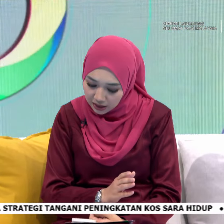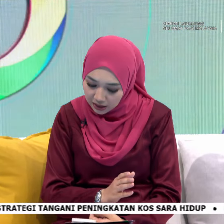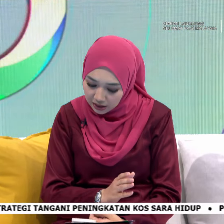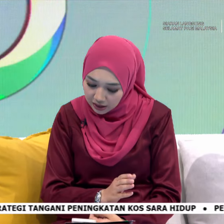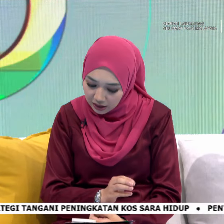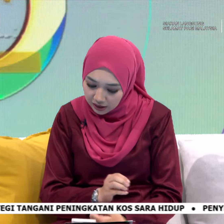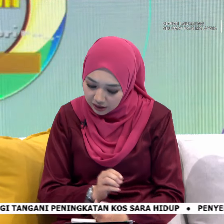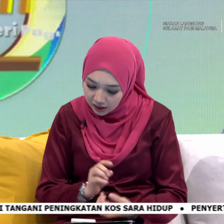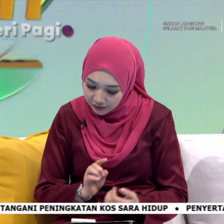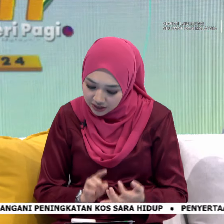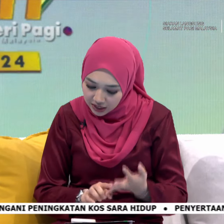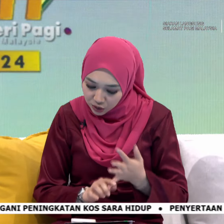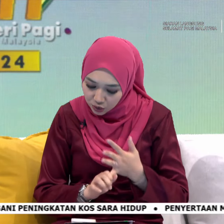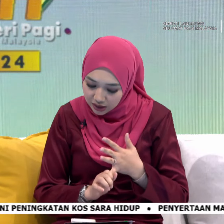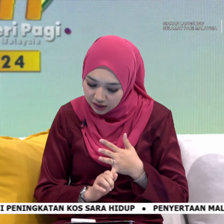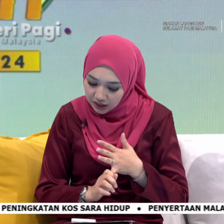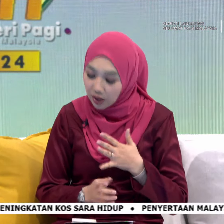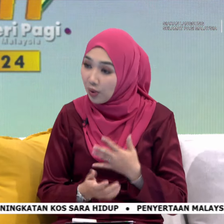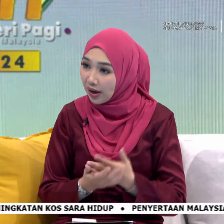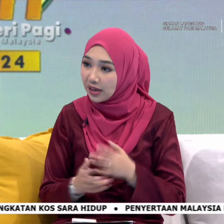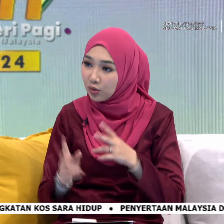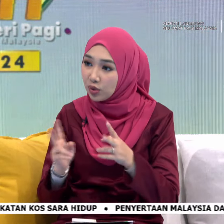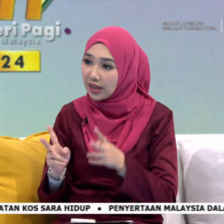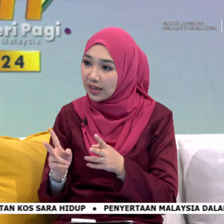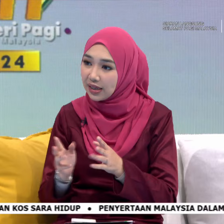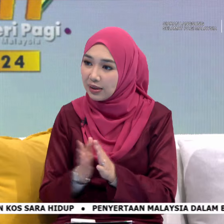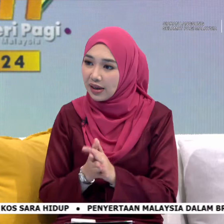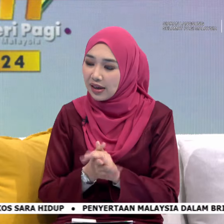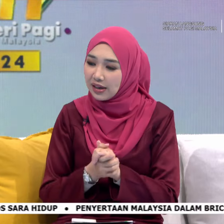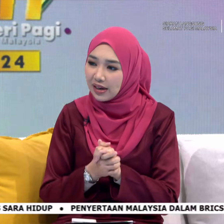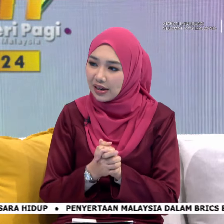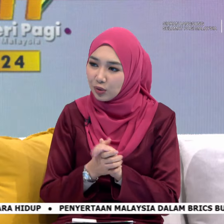26 bagi kategori hafazan dan juga tilawah. Ada